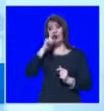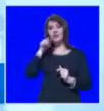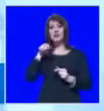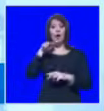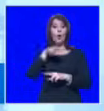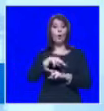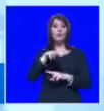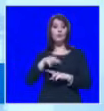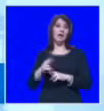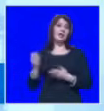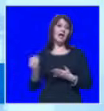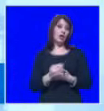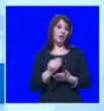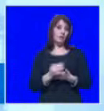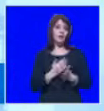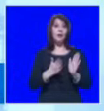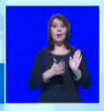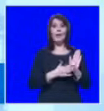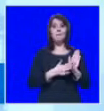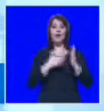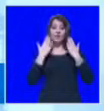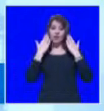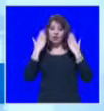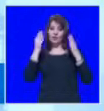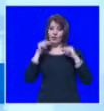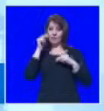контролират икономическия и правния живот у нас.